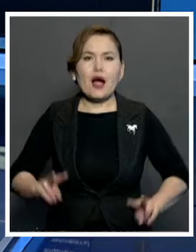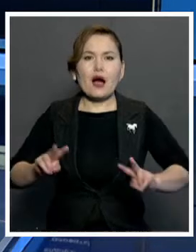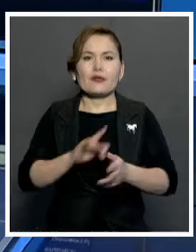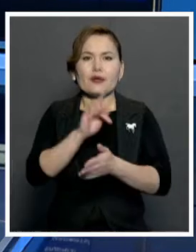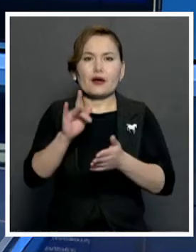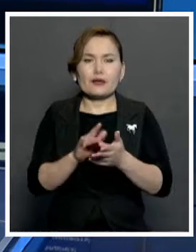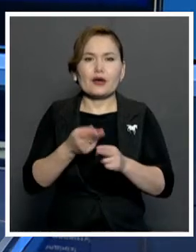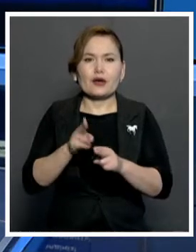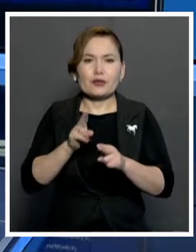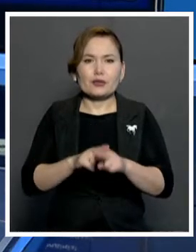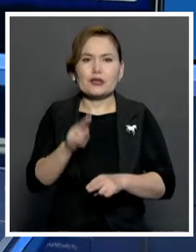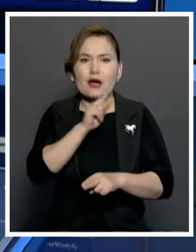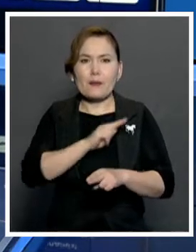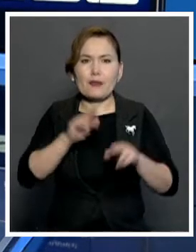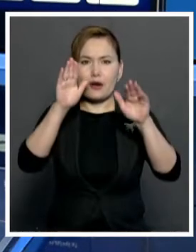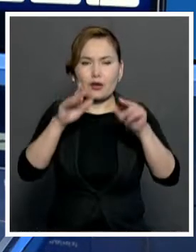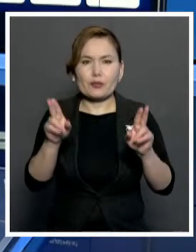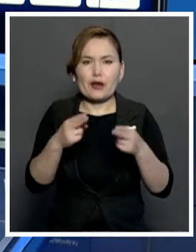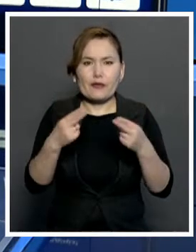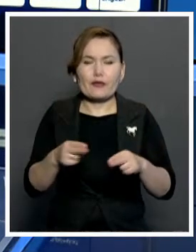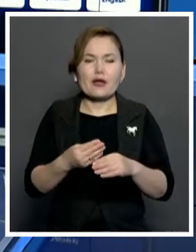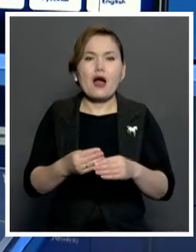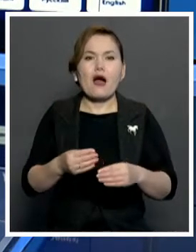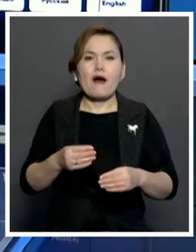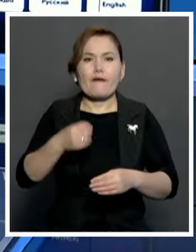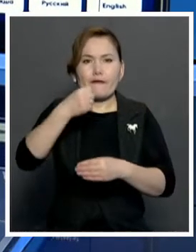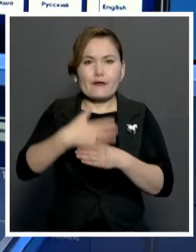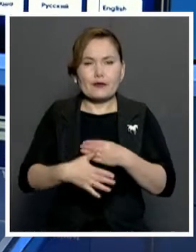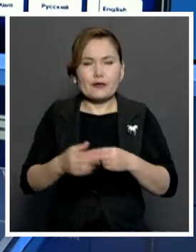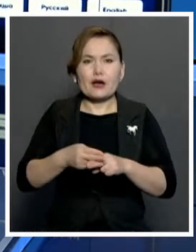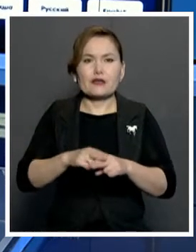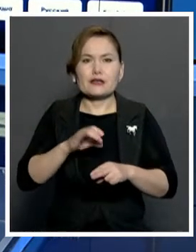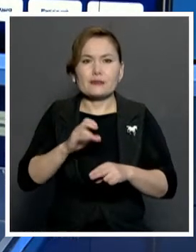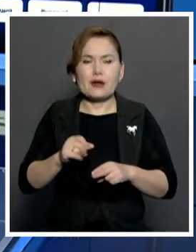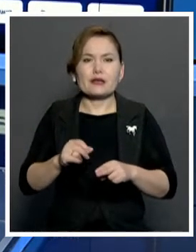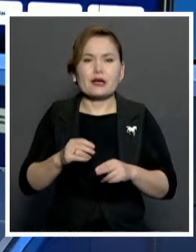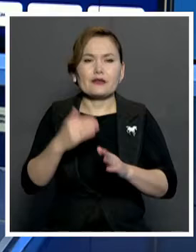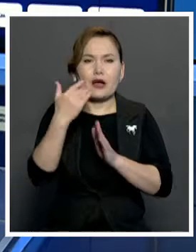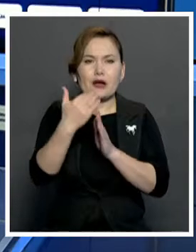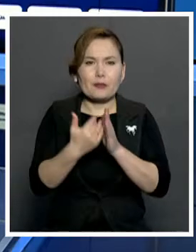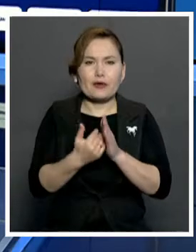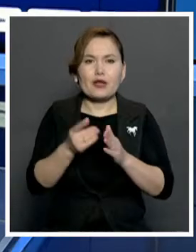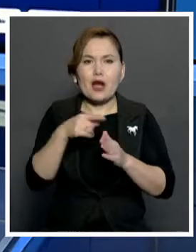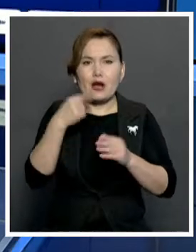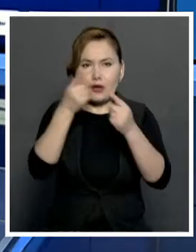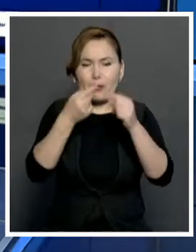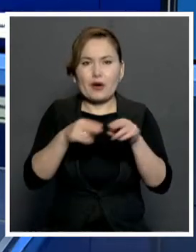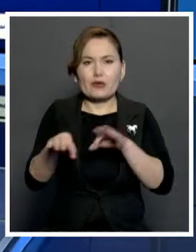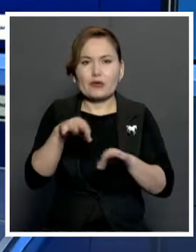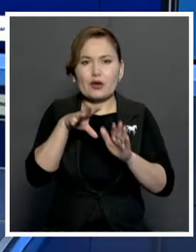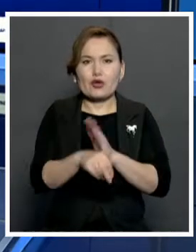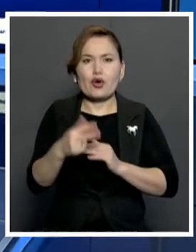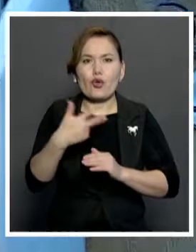Елордада ашық жүйесі бойынша жұмыс істейтін компьютерлік клубтар, фитнес-орталықтар және спа-салондардың тізімі жарияланды. Пилоттық жобаға